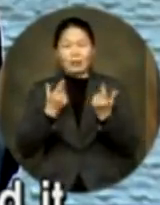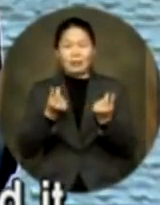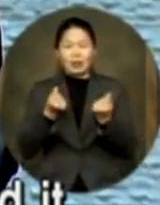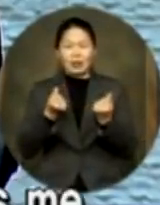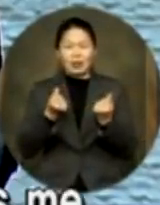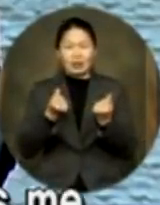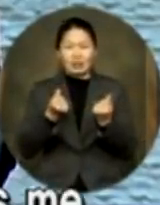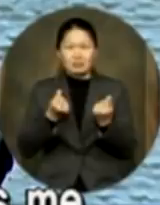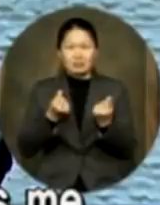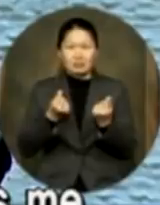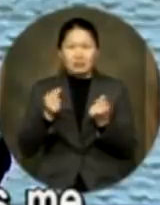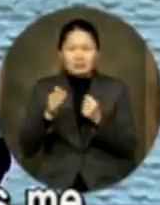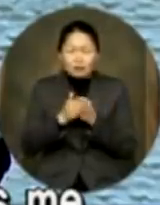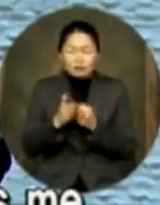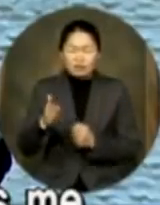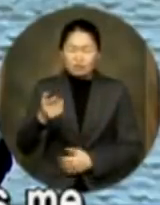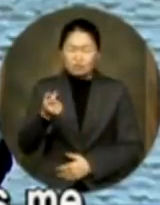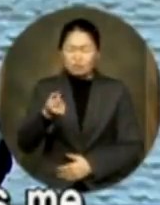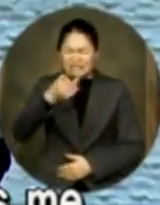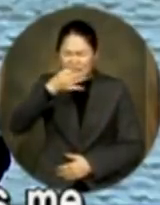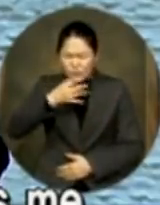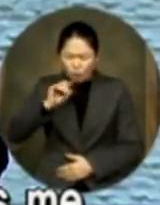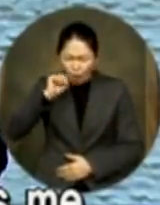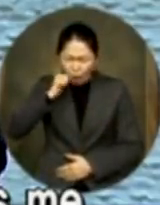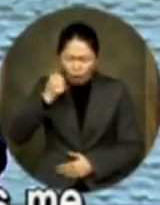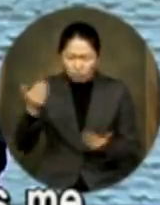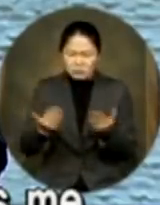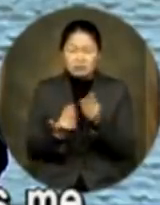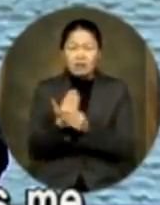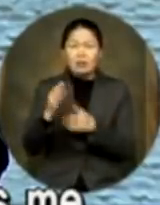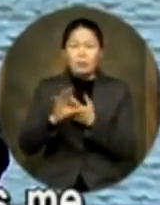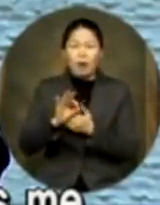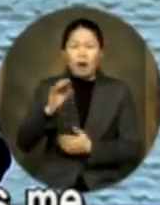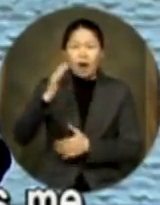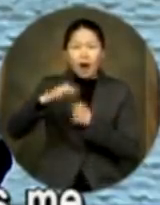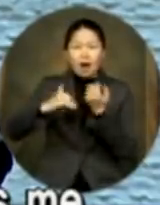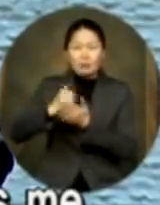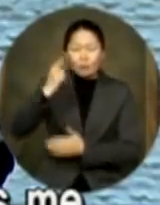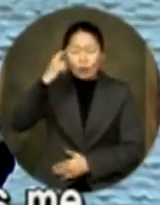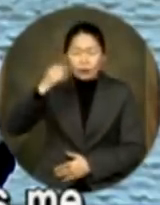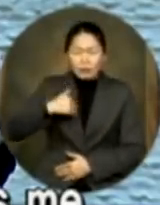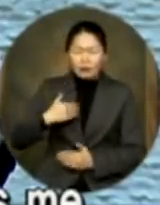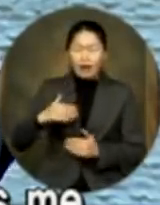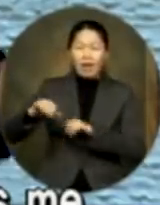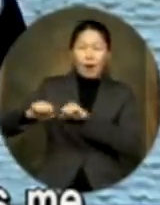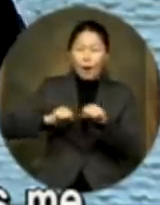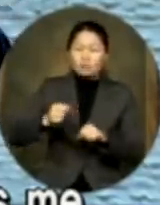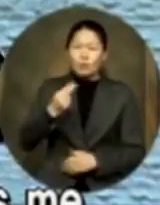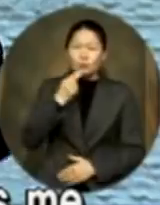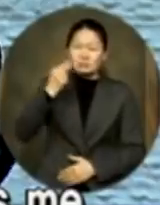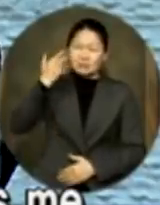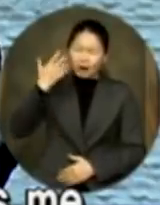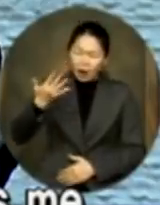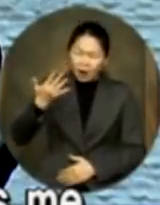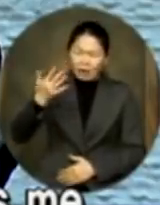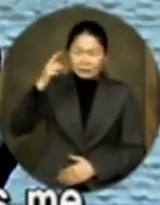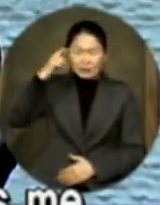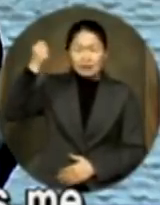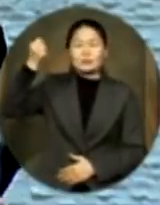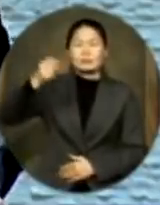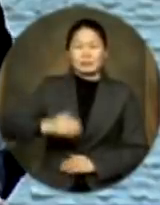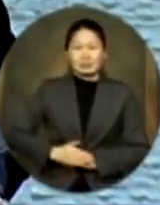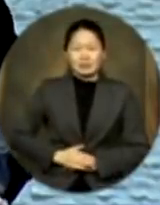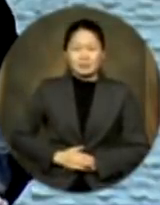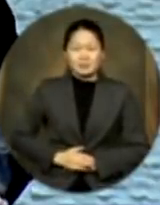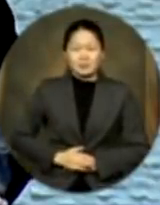그래서 조금만 힘들고 어려운 일이 생기면 나는게 왜 내게는 역사를 안 해 주실까 그렇게만 생각을 했습니다